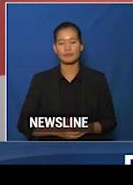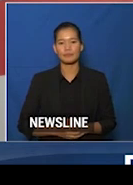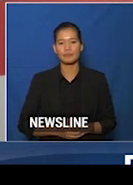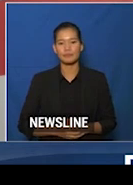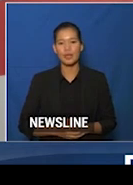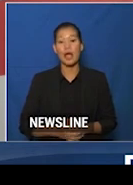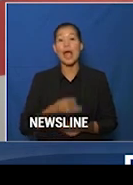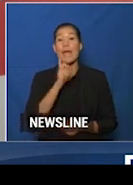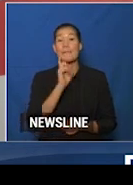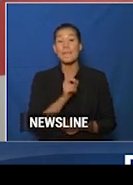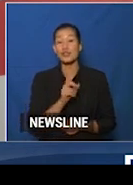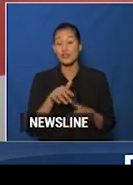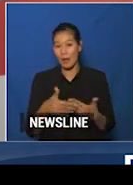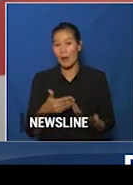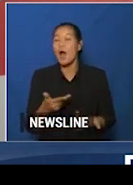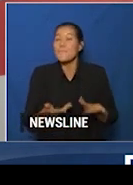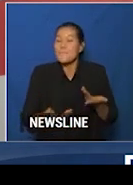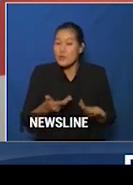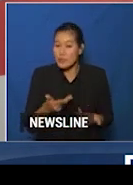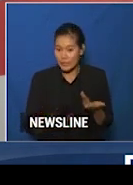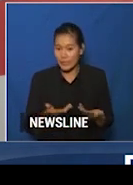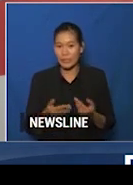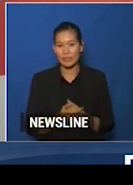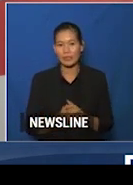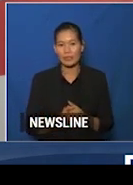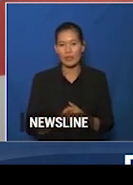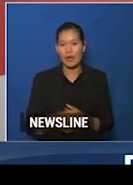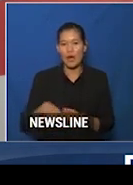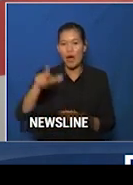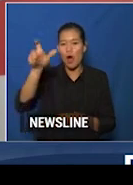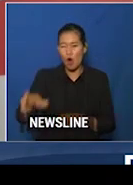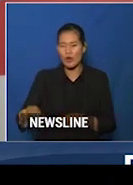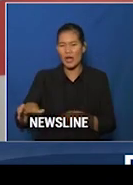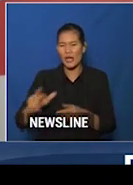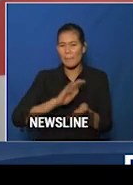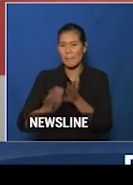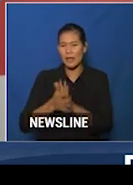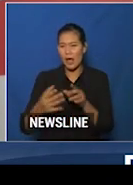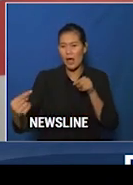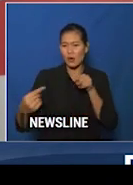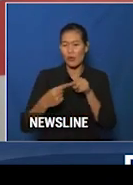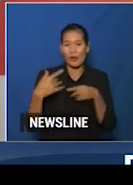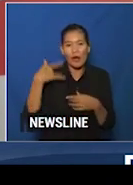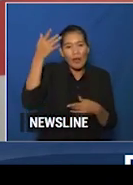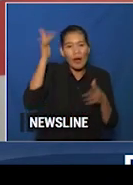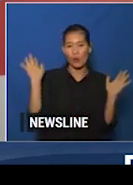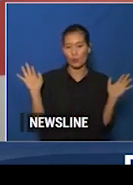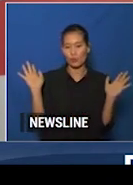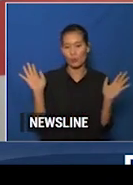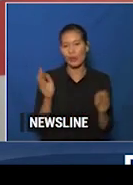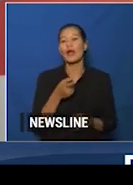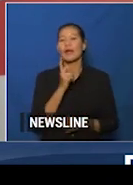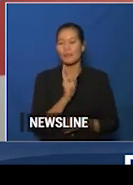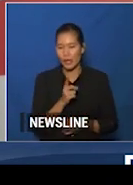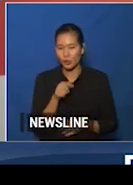dalam konteks ini ada saja kemungkinan bahwa kita tidak mengenal orang yang kontak dengan kita Oleh karena itu di dalam